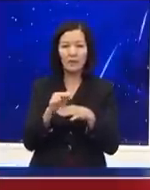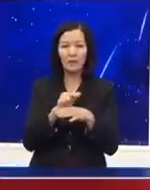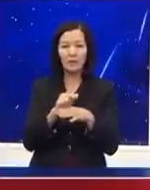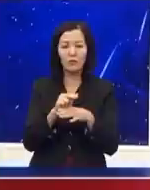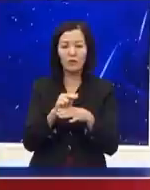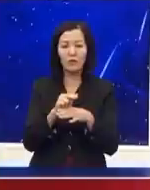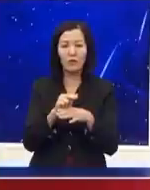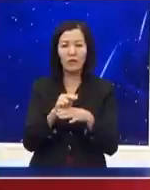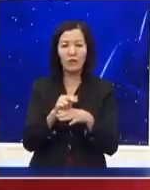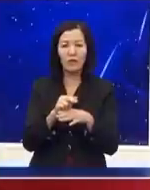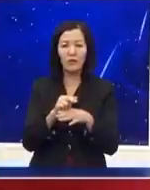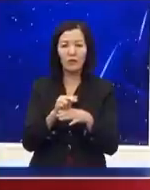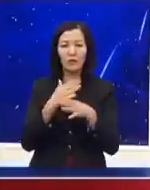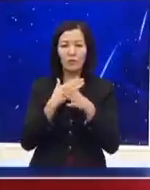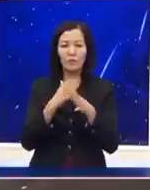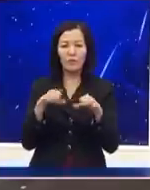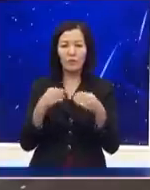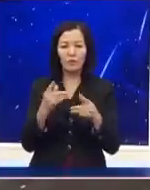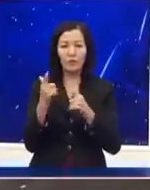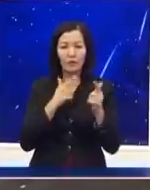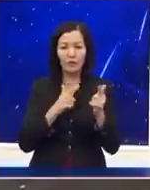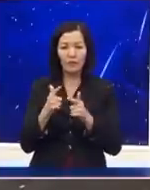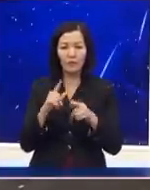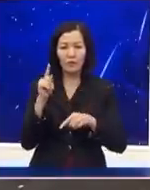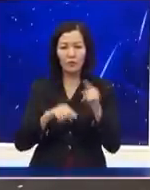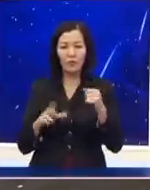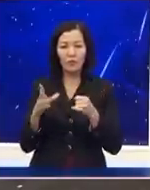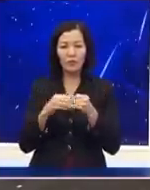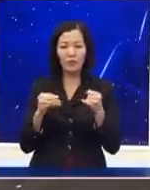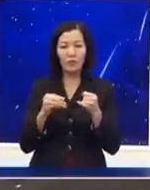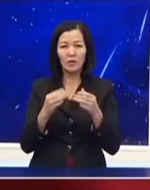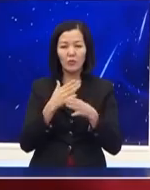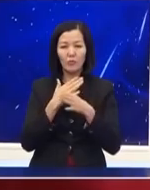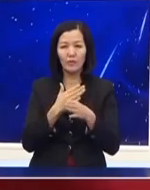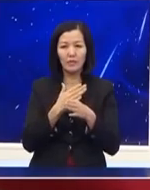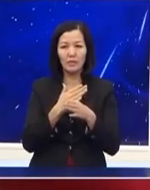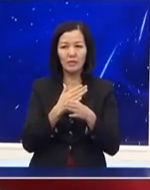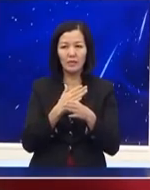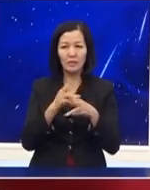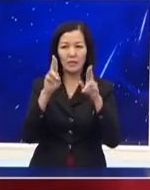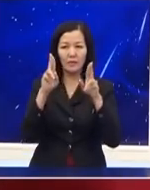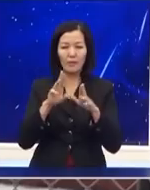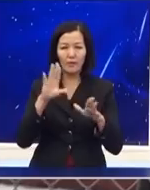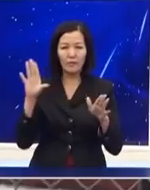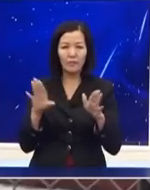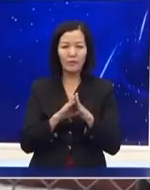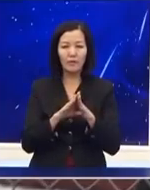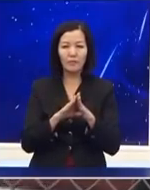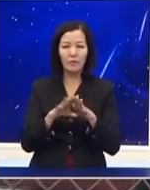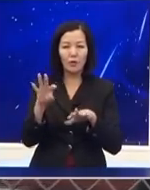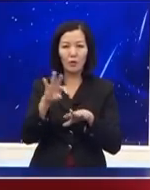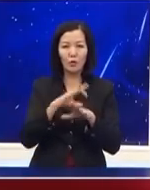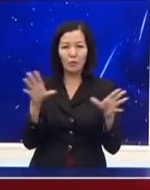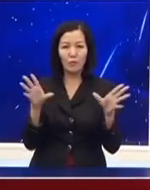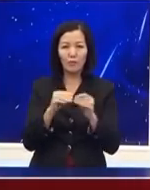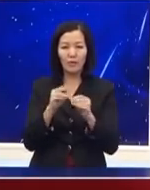де болса пайдам тисін деген мақсатпен туған жерге туттық деген қағиданы жолдасымыз екен ұстанып отырып